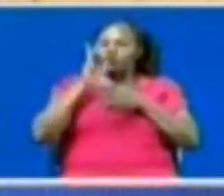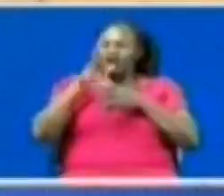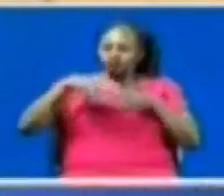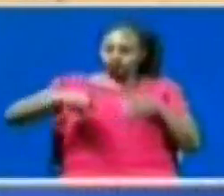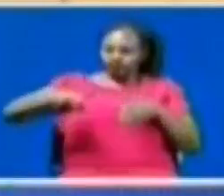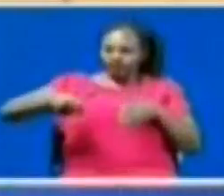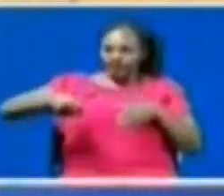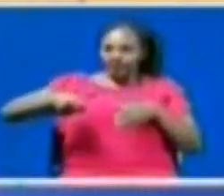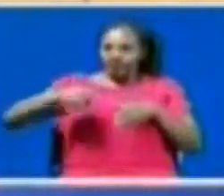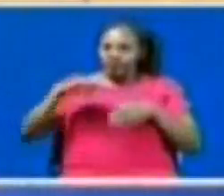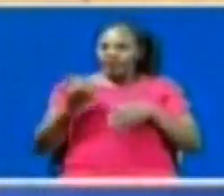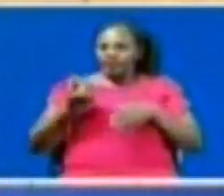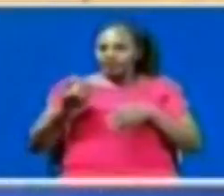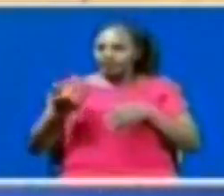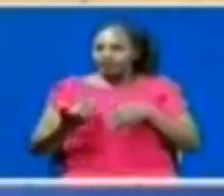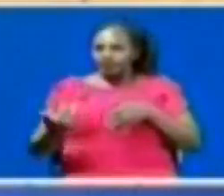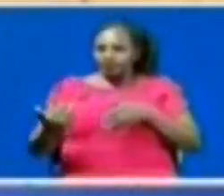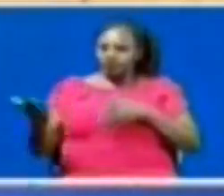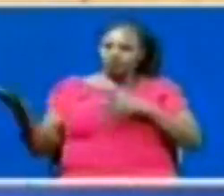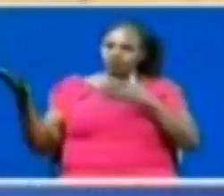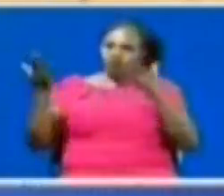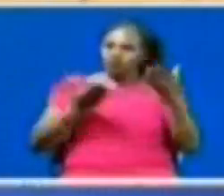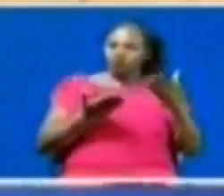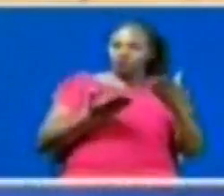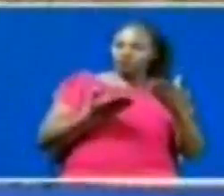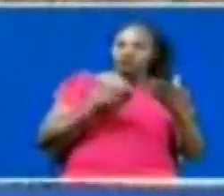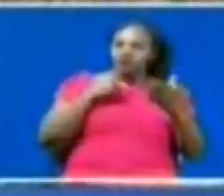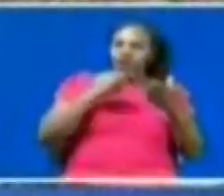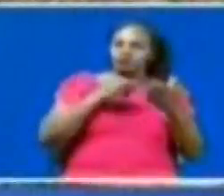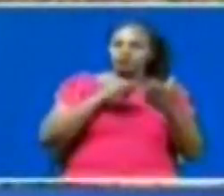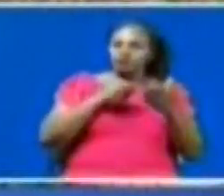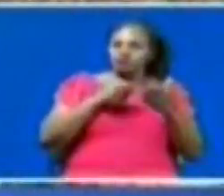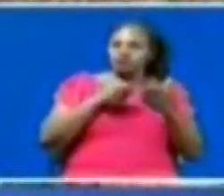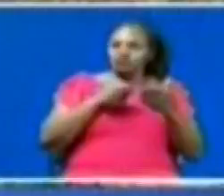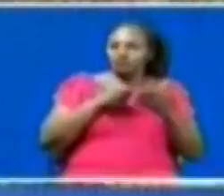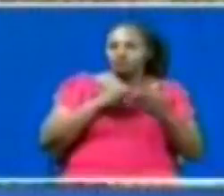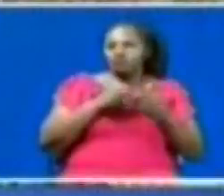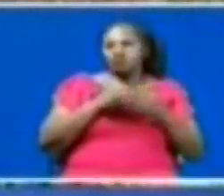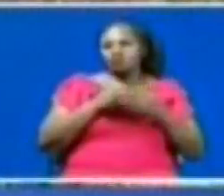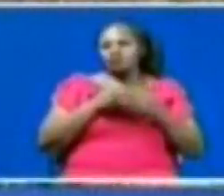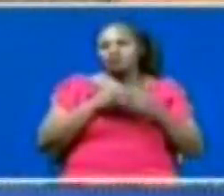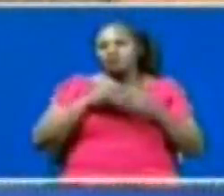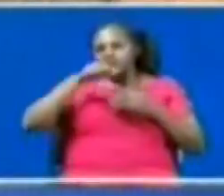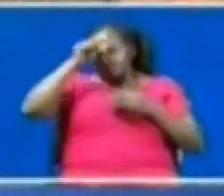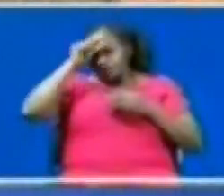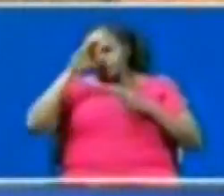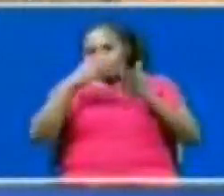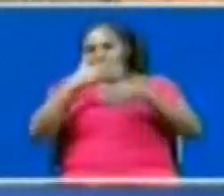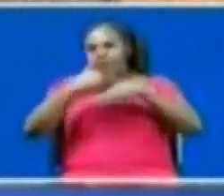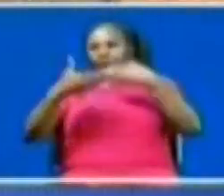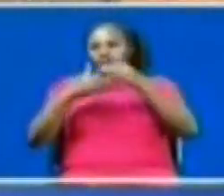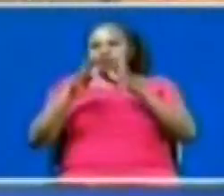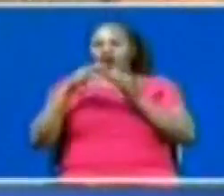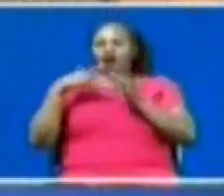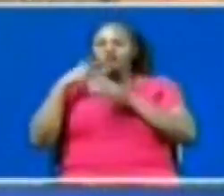naye. Mtoto yangu nachota hiyo maji kidogo ndio tunaambia pangusa naye nini. Serikali iliwajengea nyumba zaidi